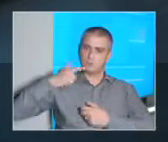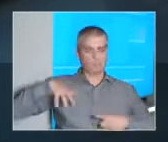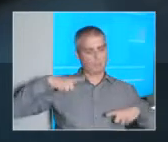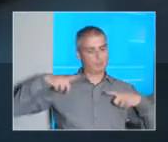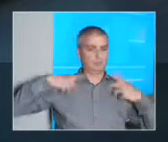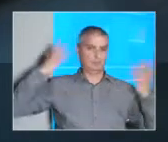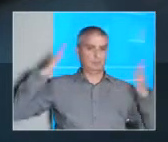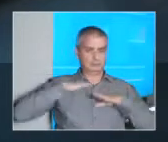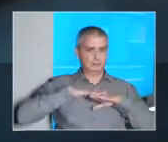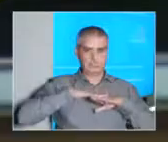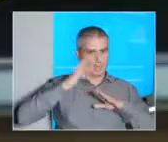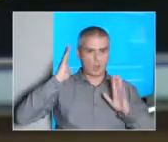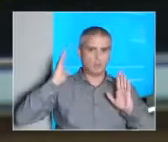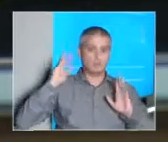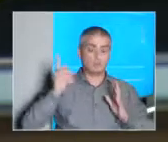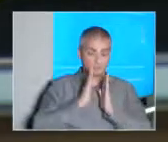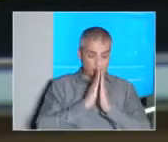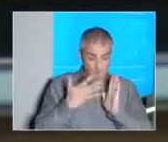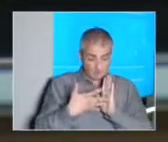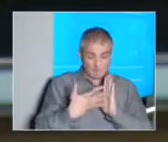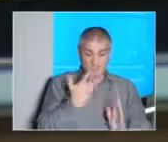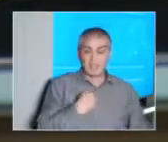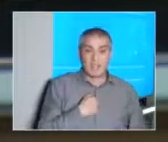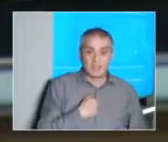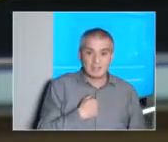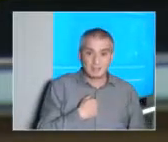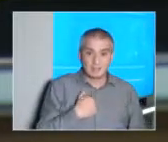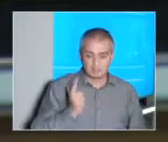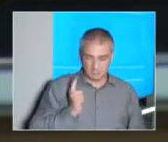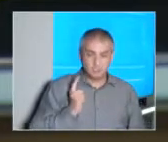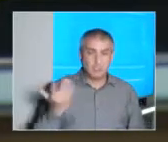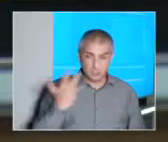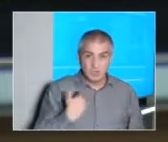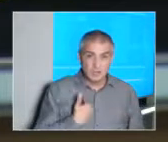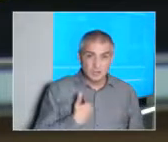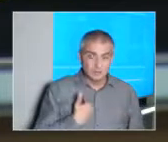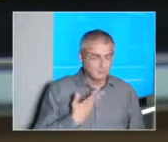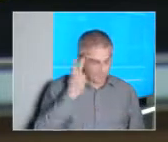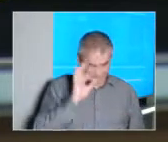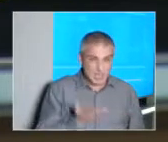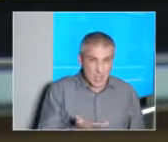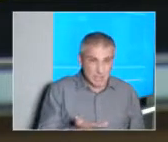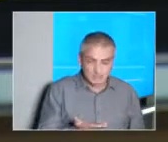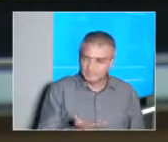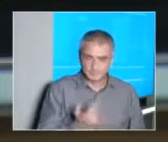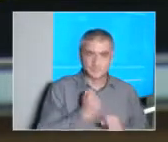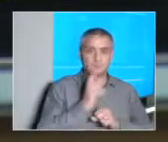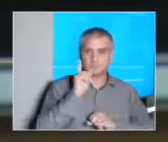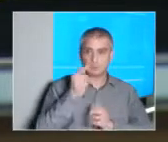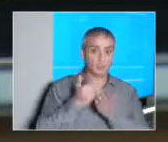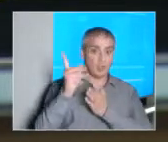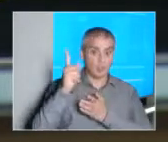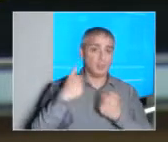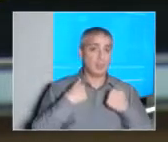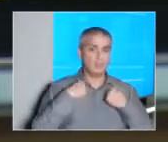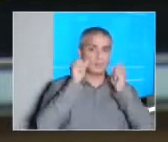אדנות, תסלח לי, חולנית, ומבקרת אותי ברמה הבין אישית, נראה לך הגיוני? זה פשוט פעולה שמישהו היה צריך להוקיע אותה. אני